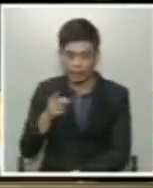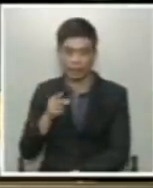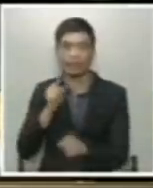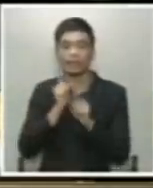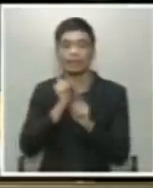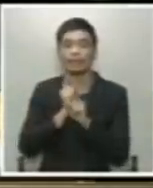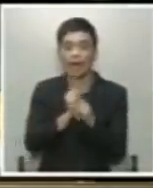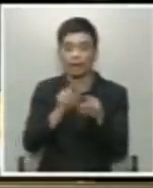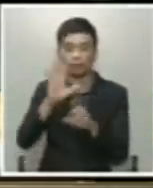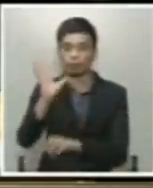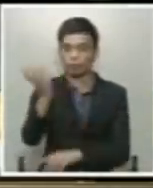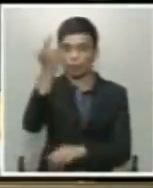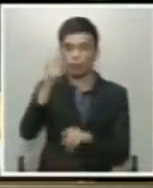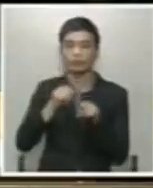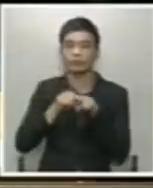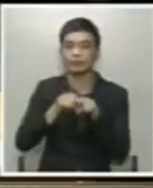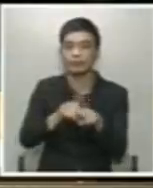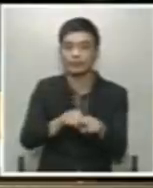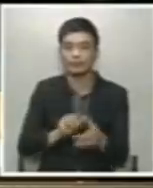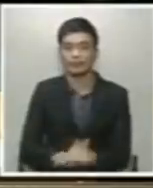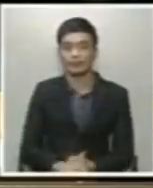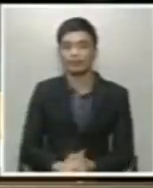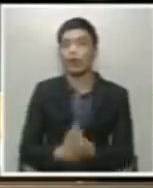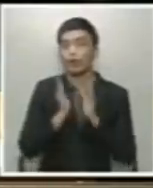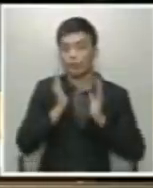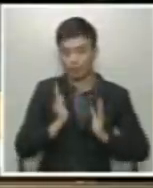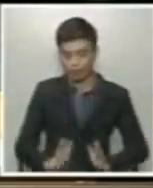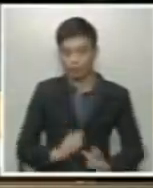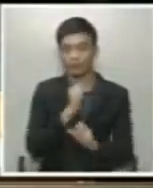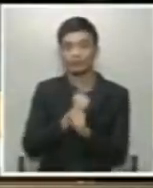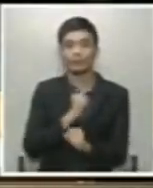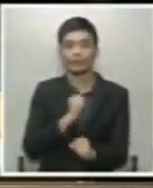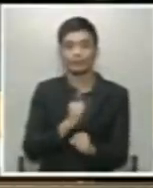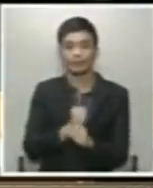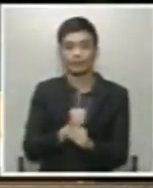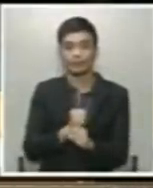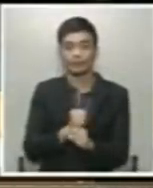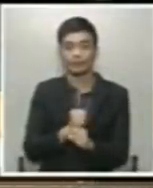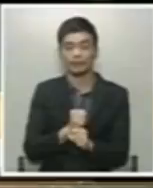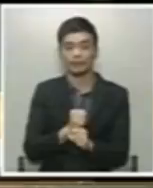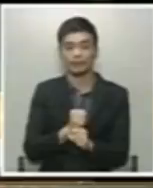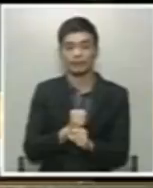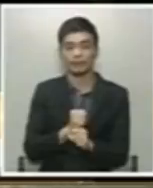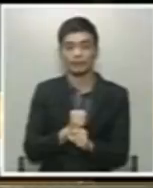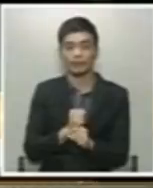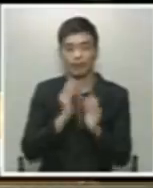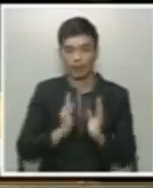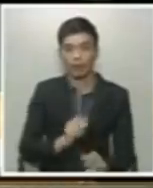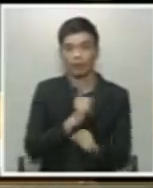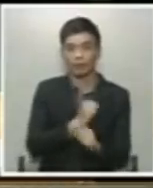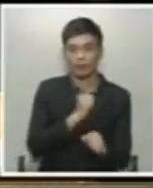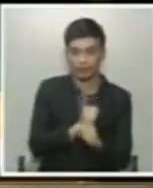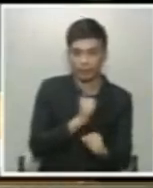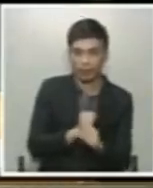ทศไทยคนงานเองก็แรงงานออกไปเดือนหนึ่งประม